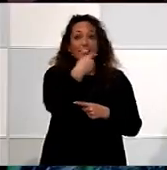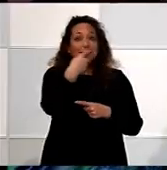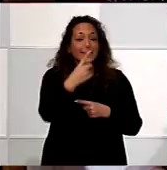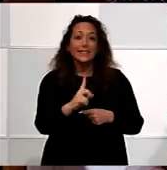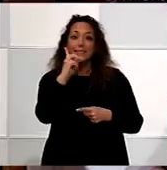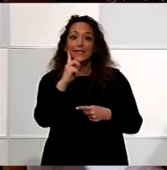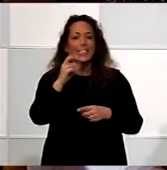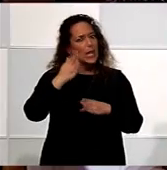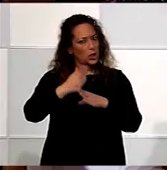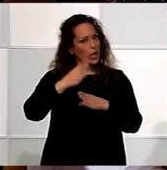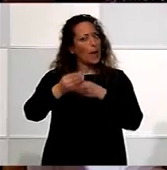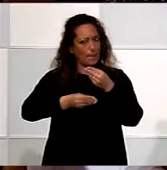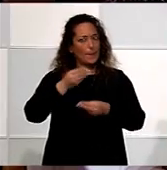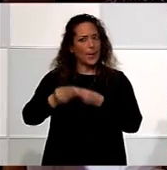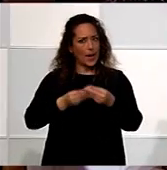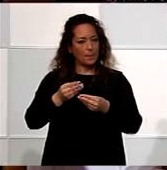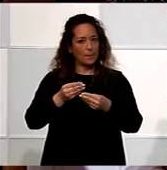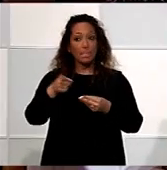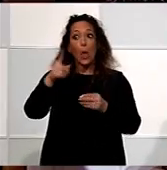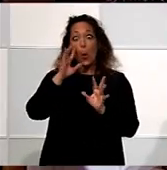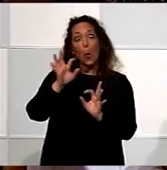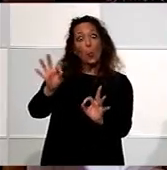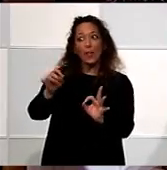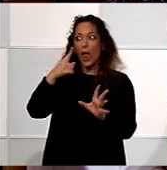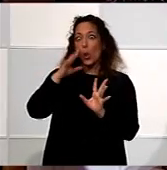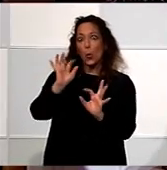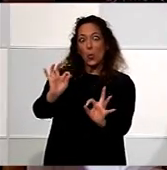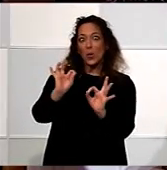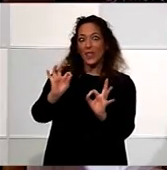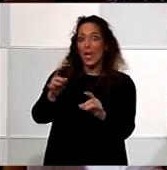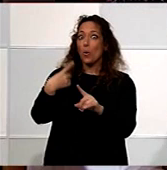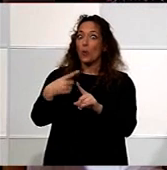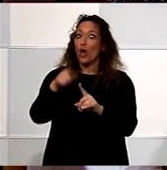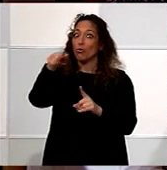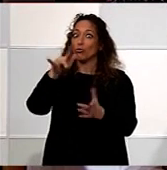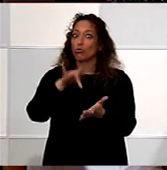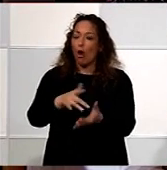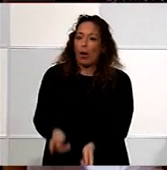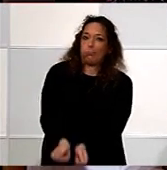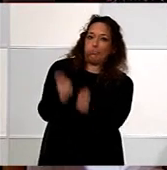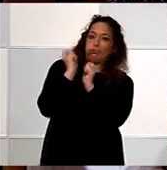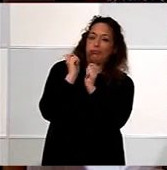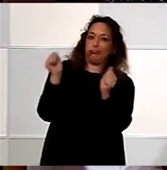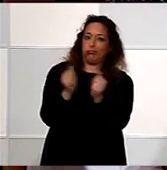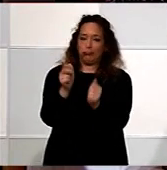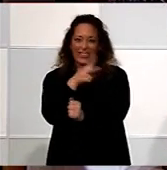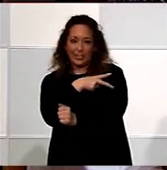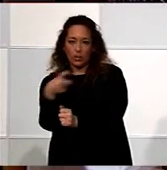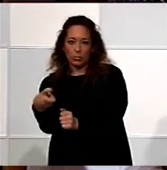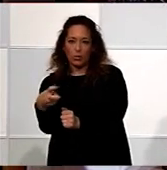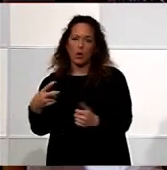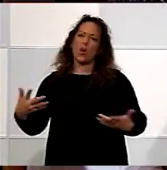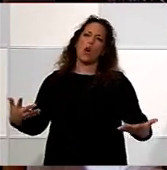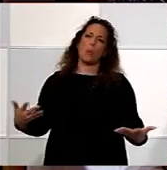sempre. Vigila, vigila, que et tocarà portar els sacs de carbó. Melció, que aquest any no portem tant de